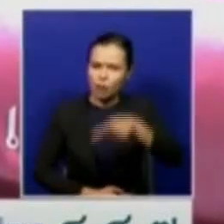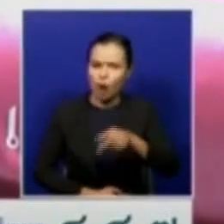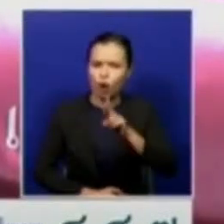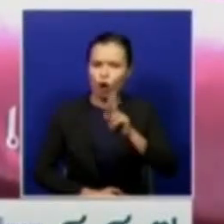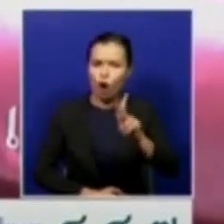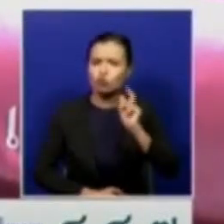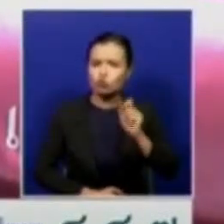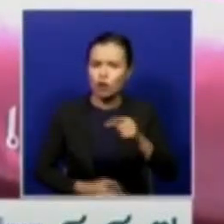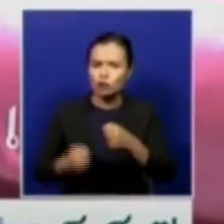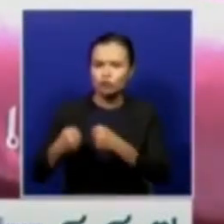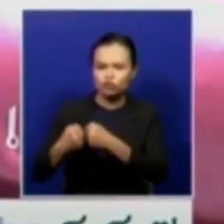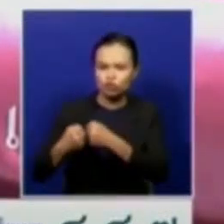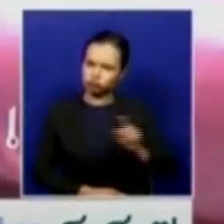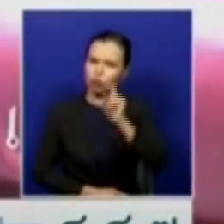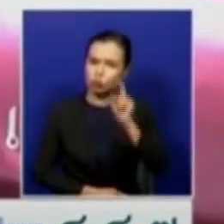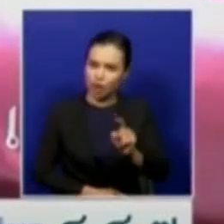ครับ